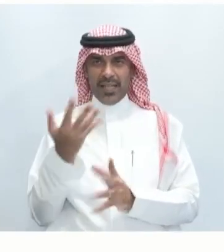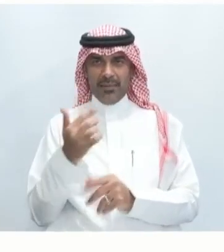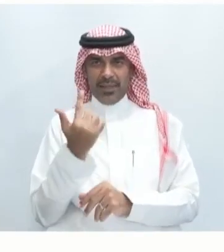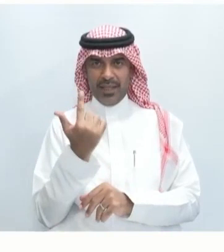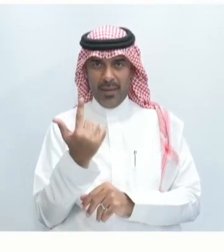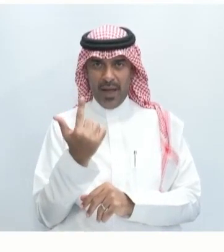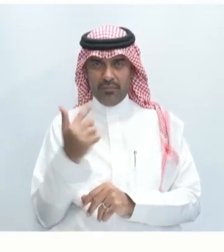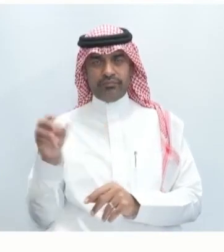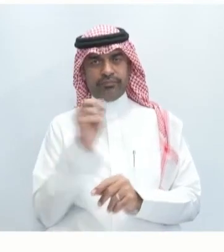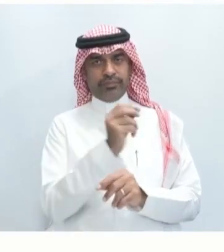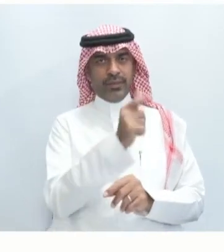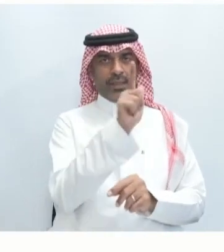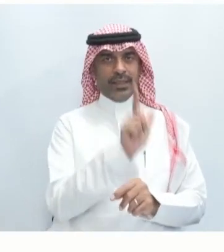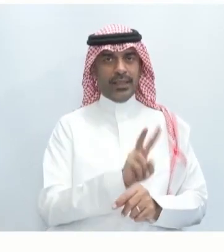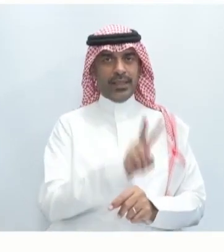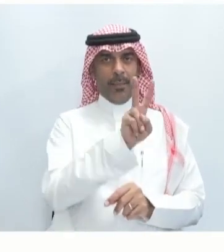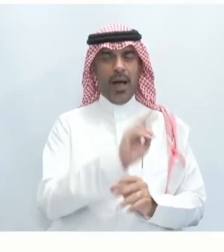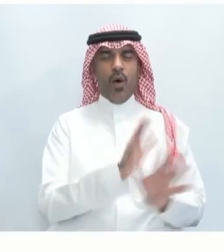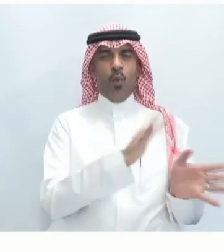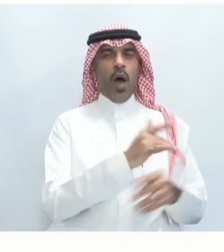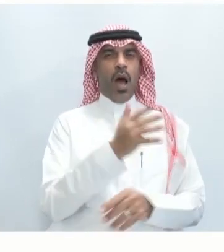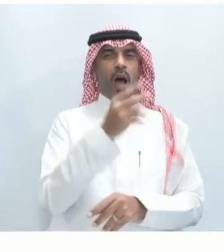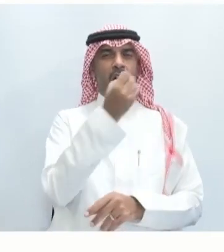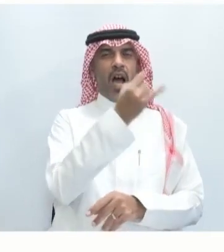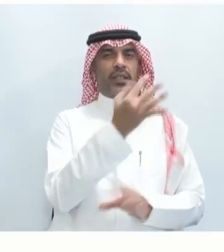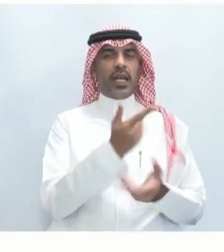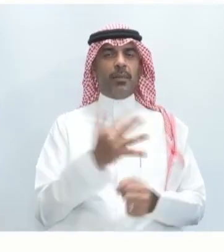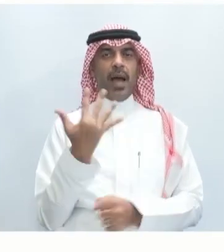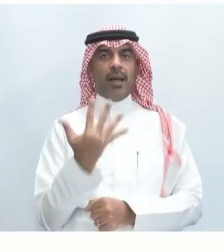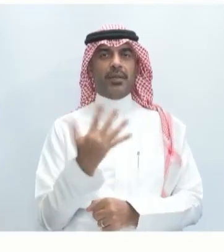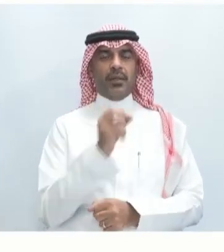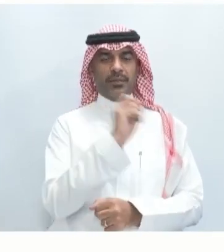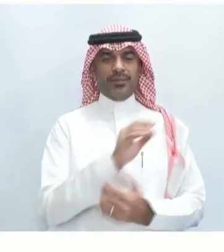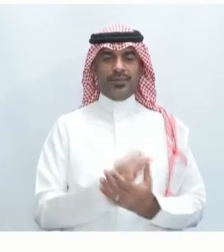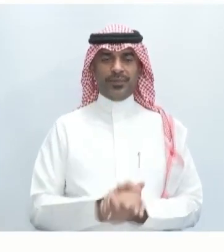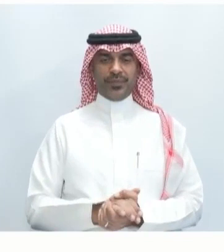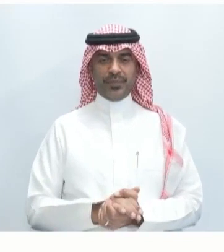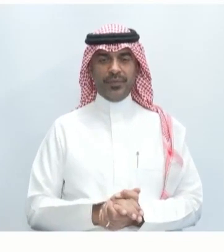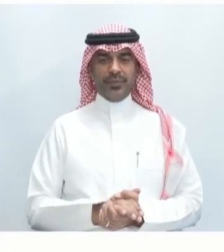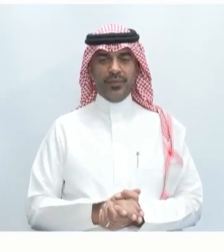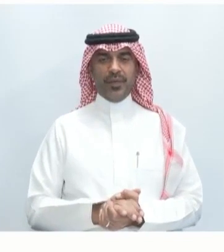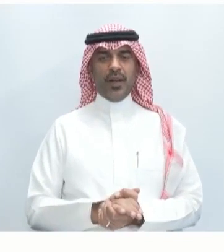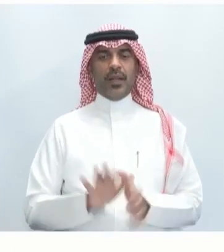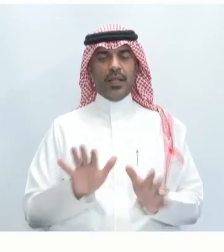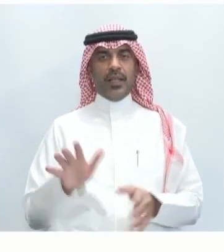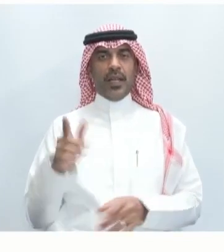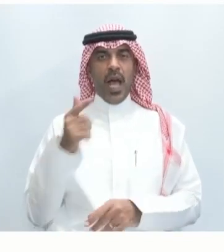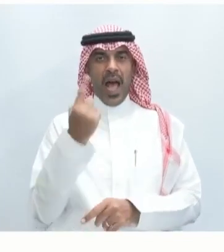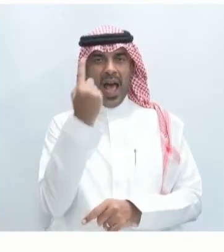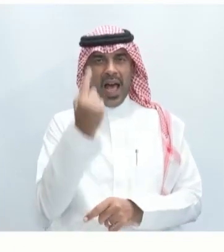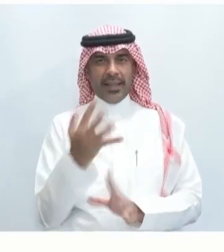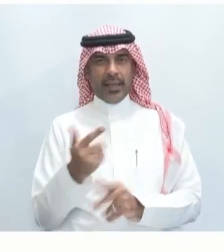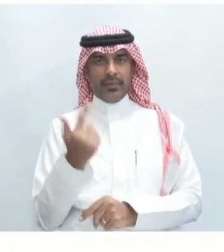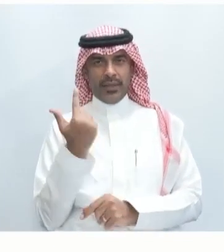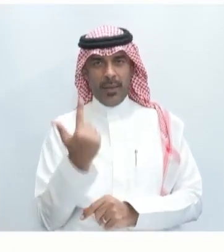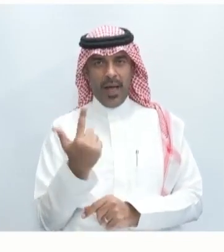سبعه والعشرات خمسه ويكون ابنائي بناتي بهذا الشكل لدينا سبعه